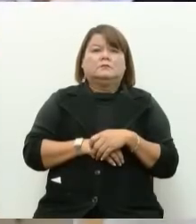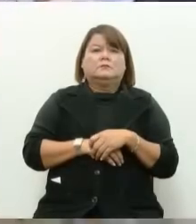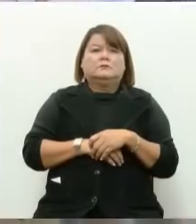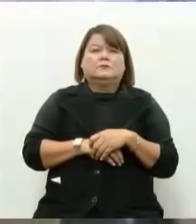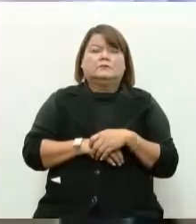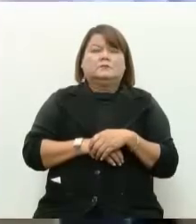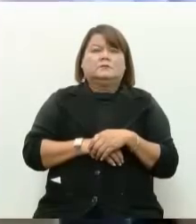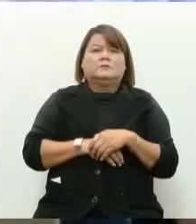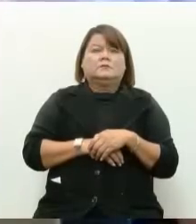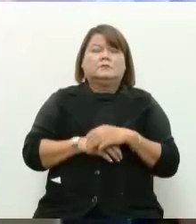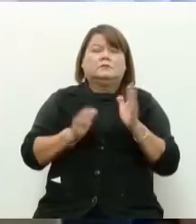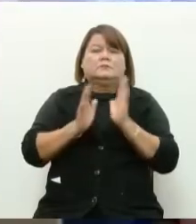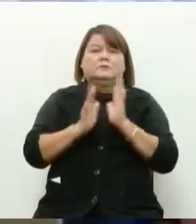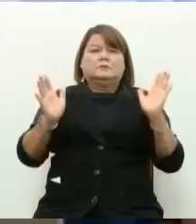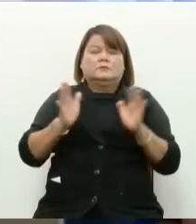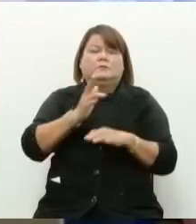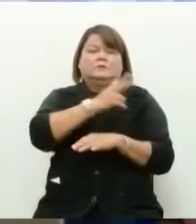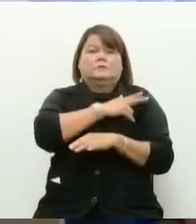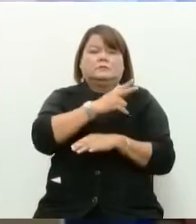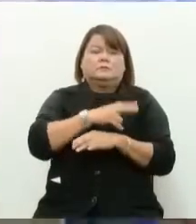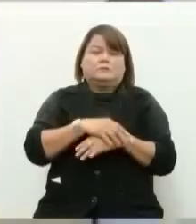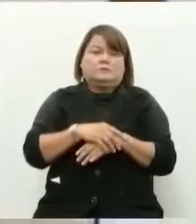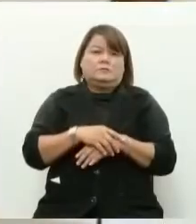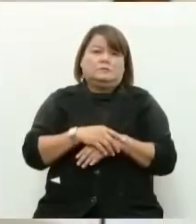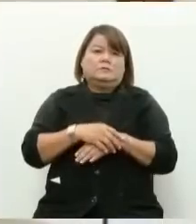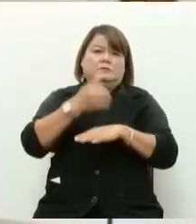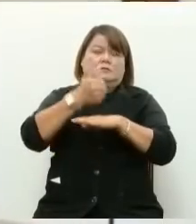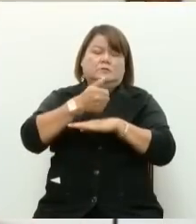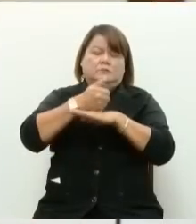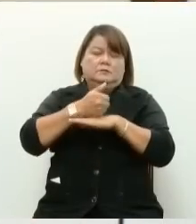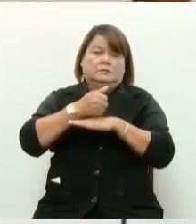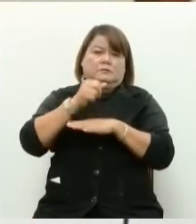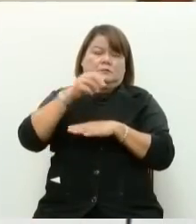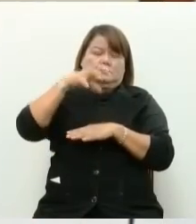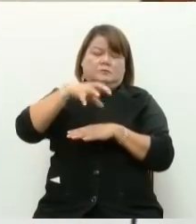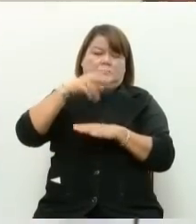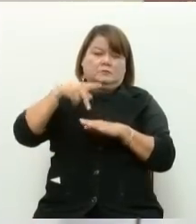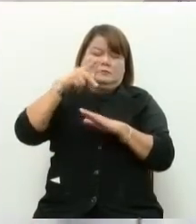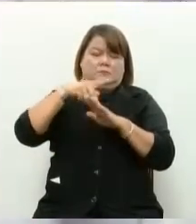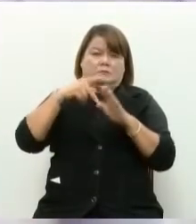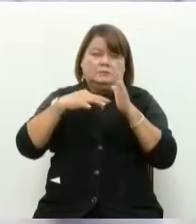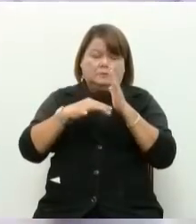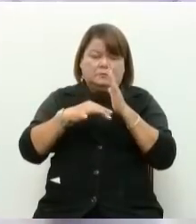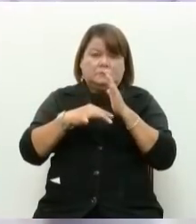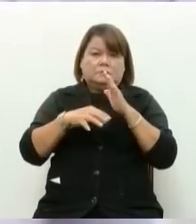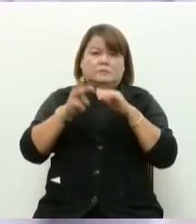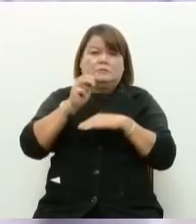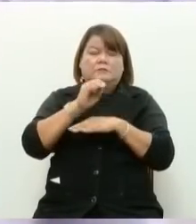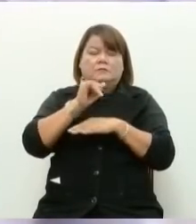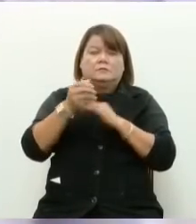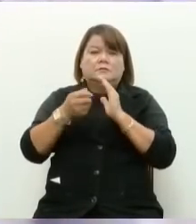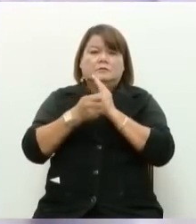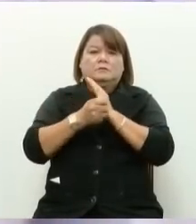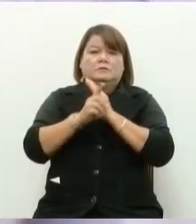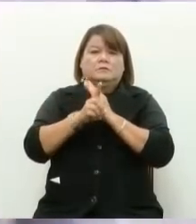ได้รับ ขอขอบพระคุณท่านดร.วิทยาประวโขท่านผู้อำนวยการสำนักงานเขตพื้นที่การศึกษามัธยมศึกษาอุดรธ